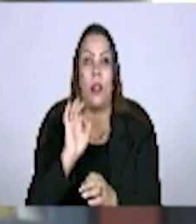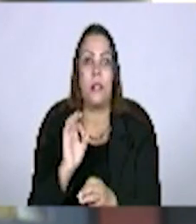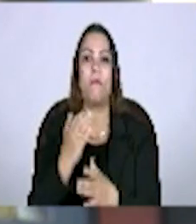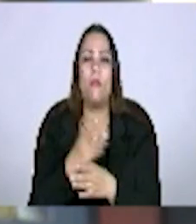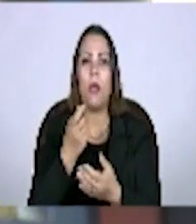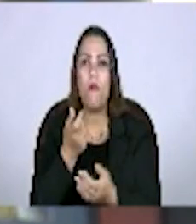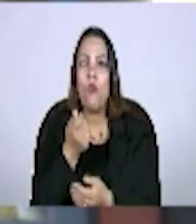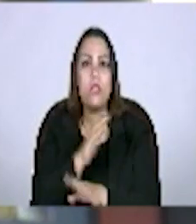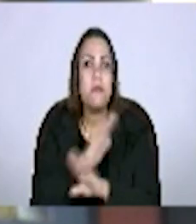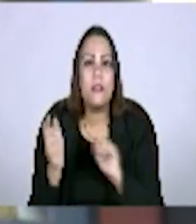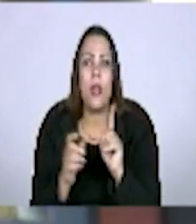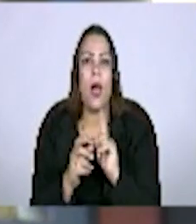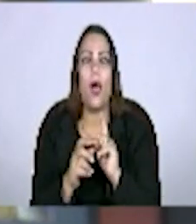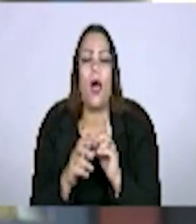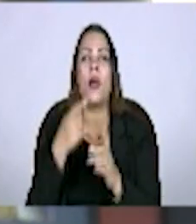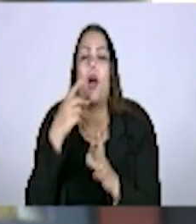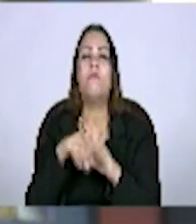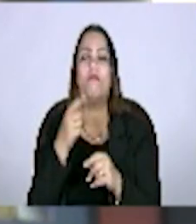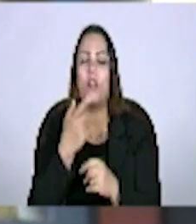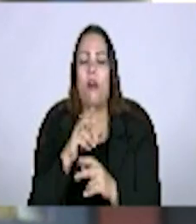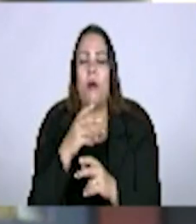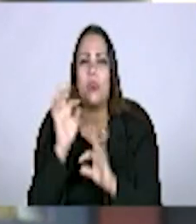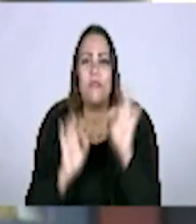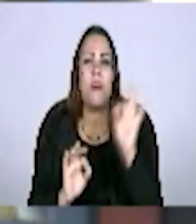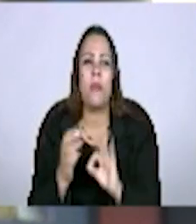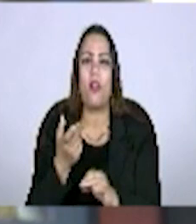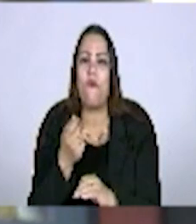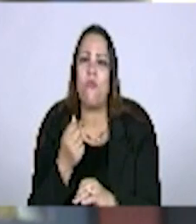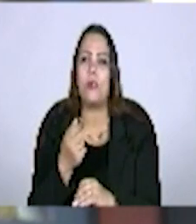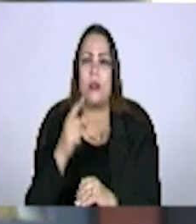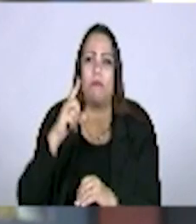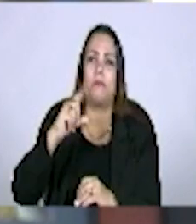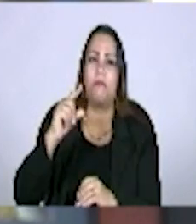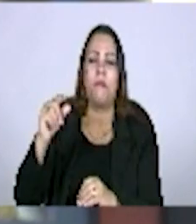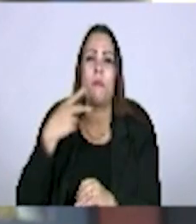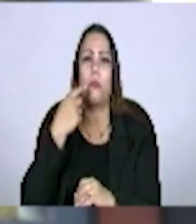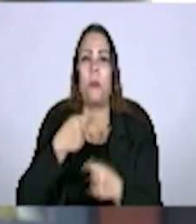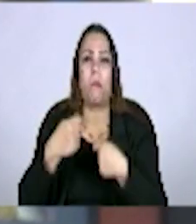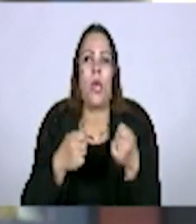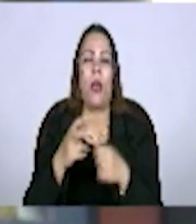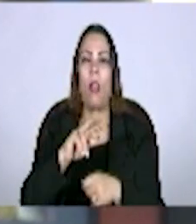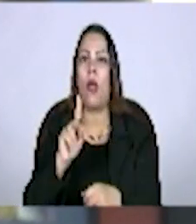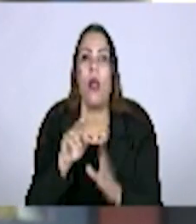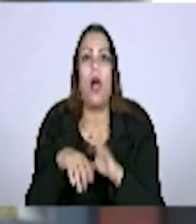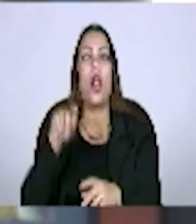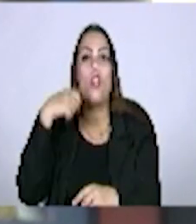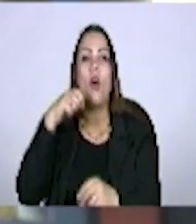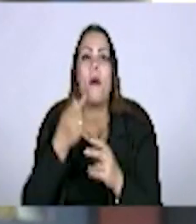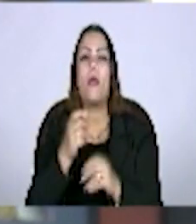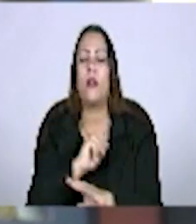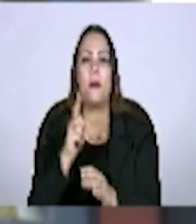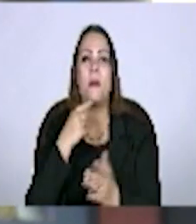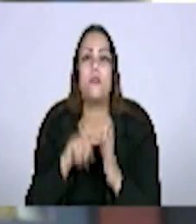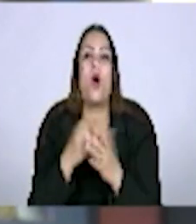ليس فقط ملف مالي بالمناسبه يعني هي مش مساله مساله ضبط سعر الصرف ومساله اداره الماليه لا احنا